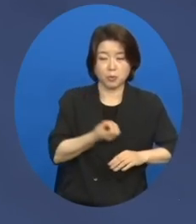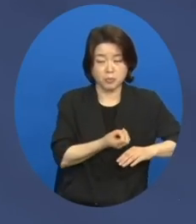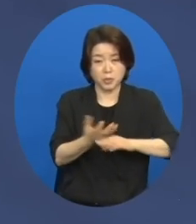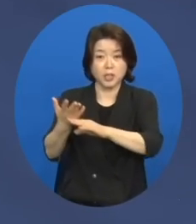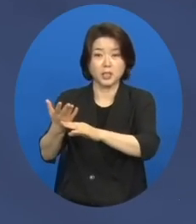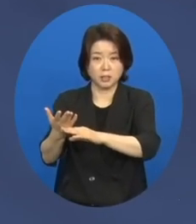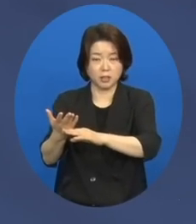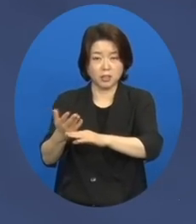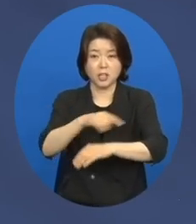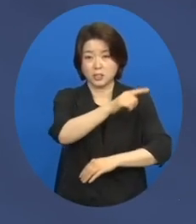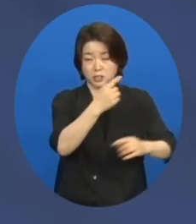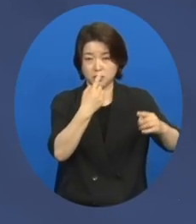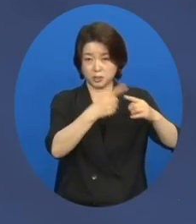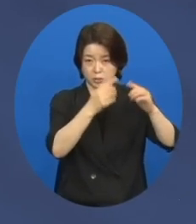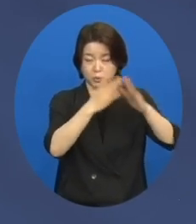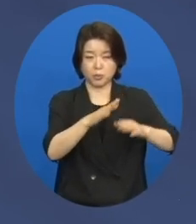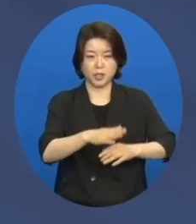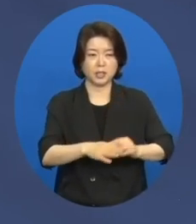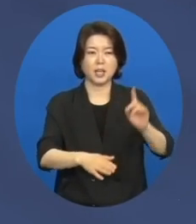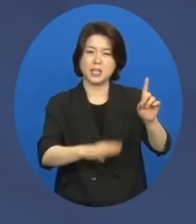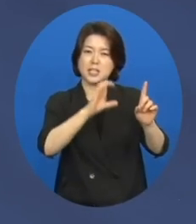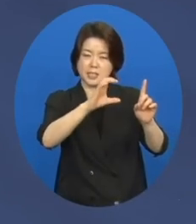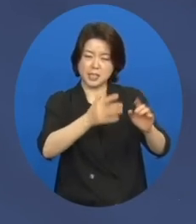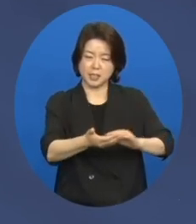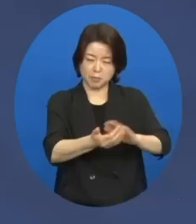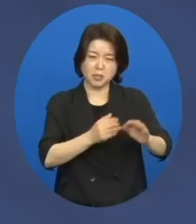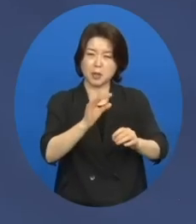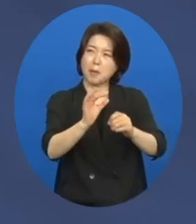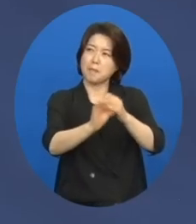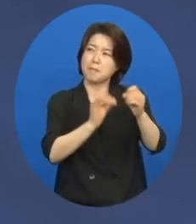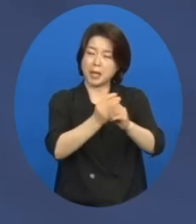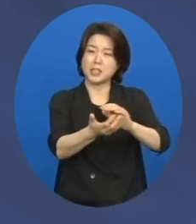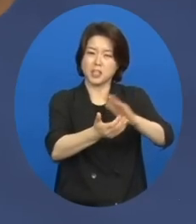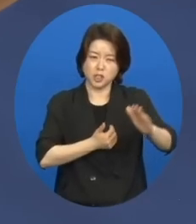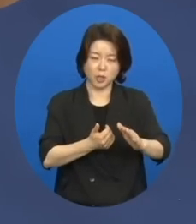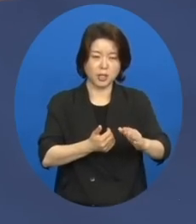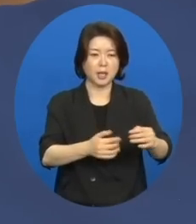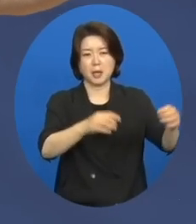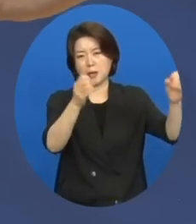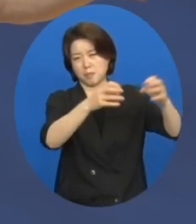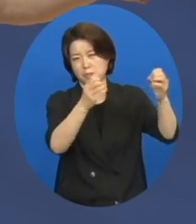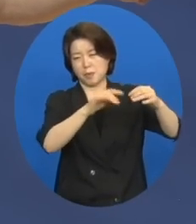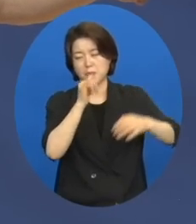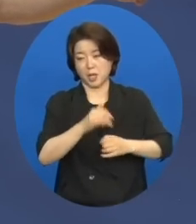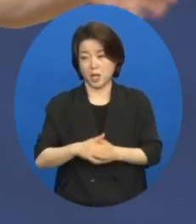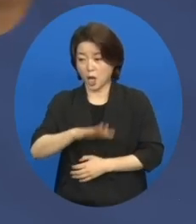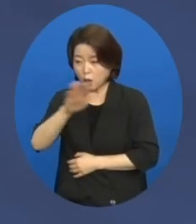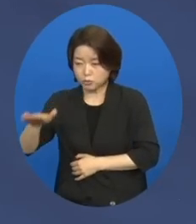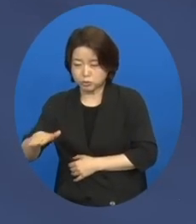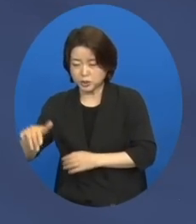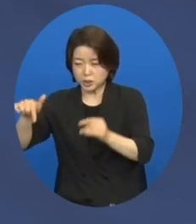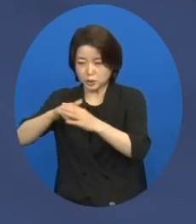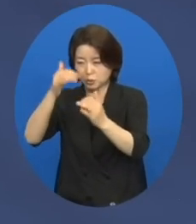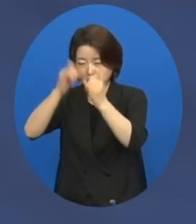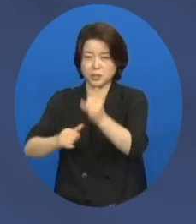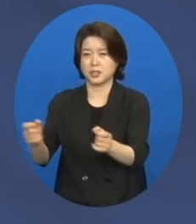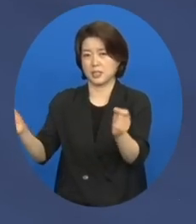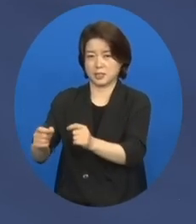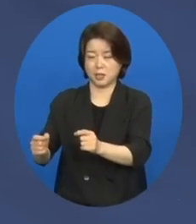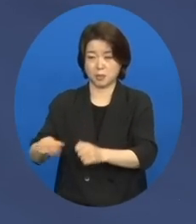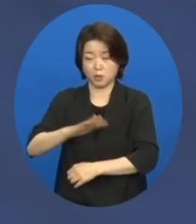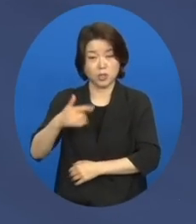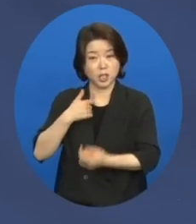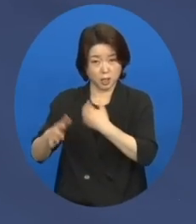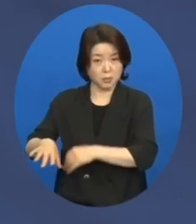세기 먼저 전에 이미 진행되어 온 일이었습니다. 우린 다 해봐야 기독교 역사가 짧아요. 우리가 경험하는 게 처음